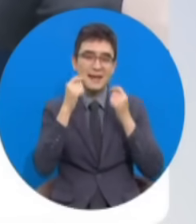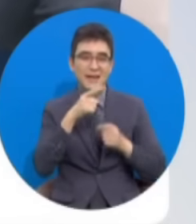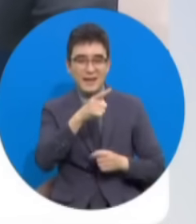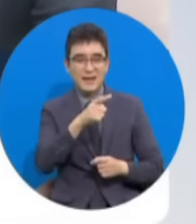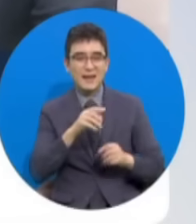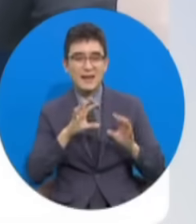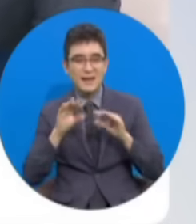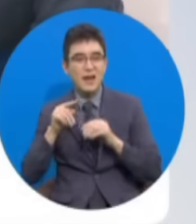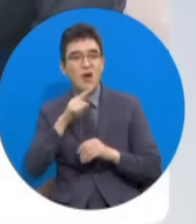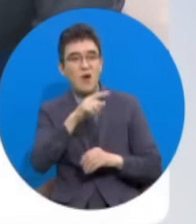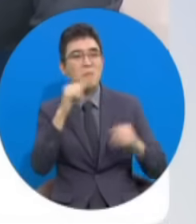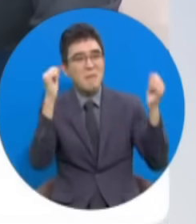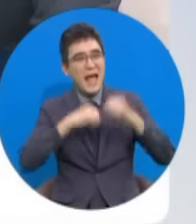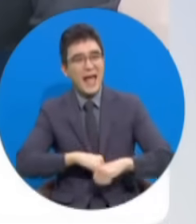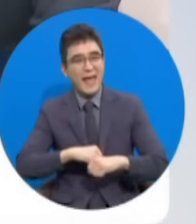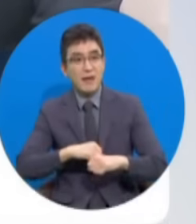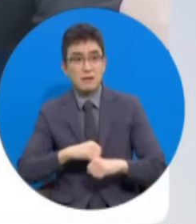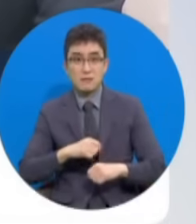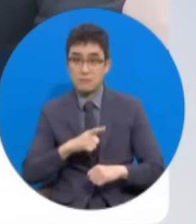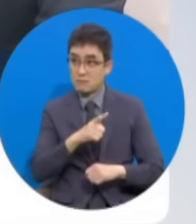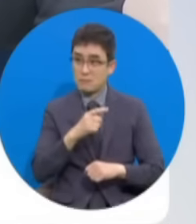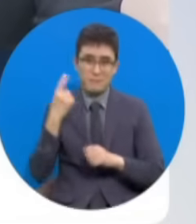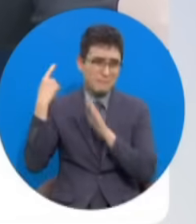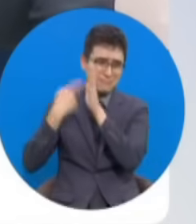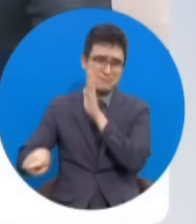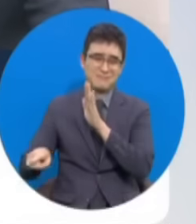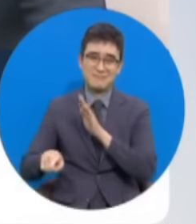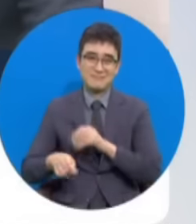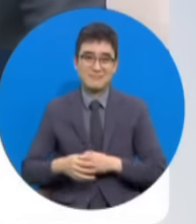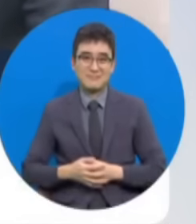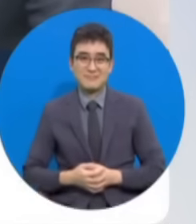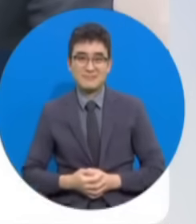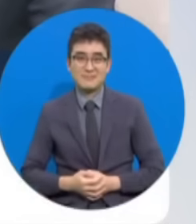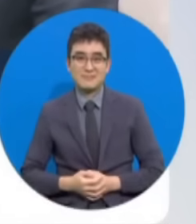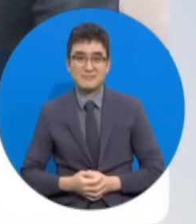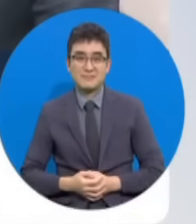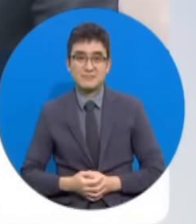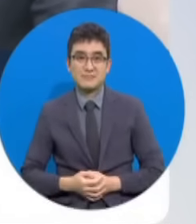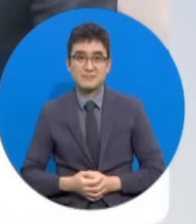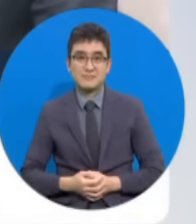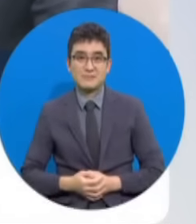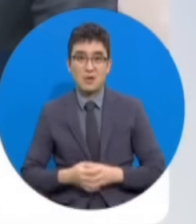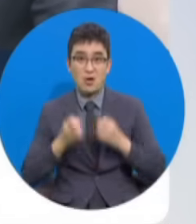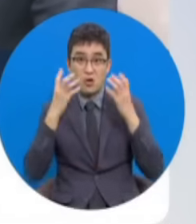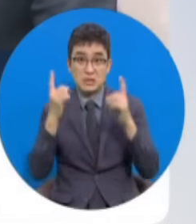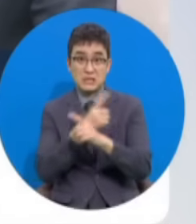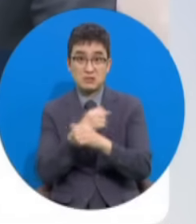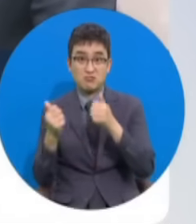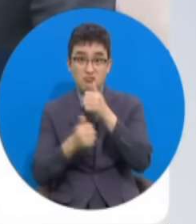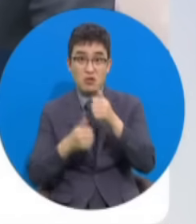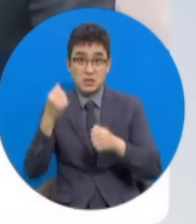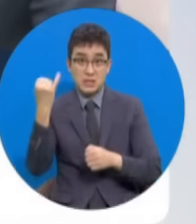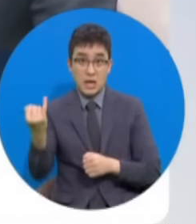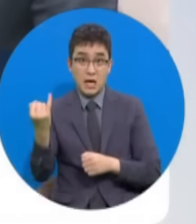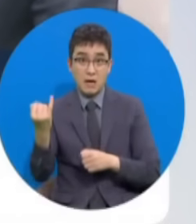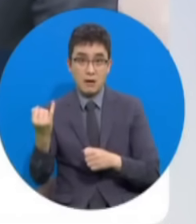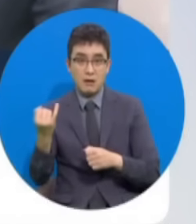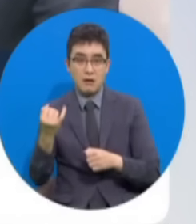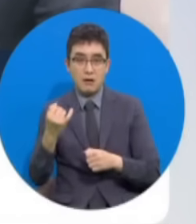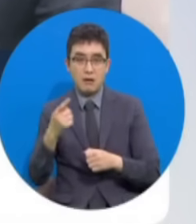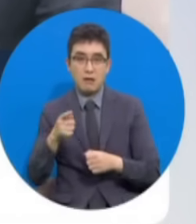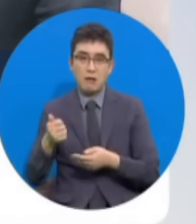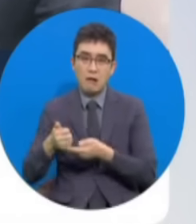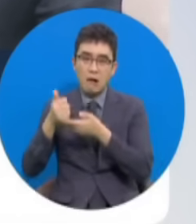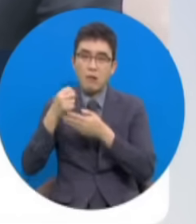겁니다 이렇게 얘기해가지고는 되겠습니까? 의원들이 눈도 깜짝하지 않을 거고요. 혁신위원회의 위원장의 말이 전혀 영이 안 선다. 네. 그리고